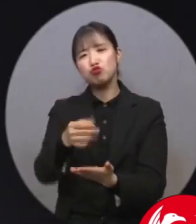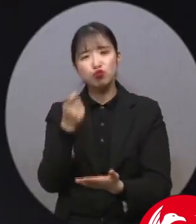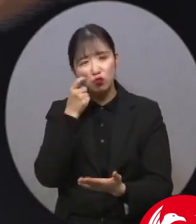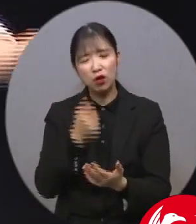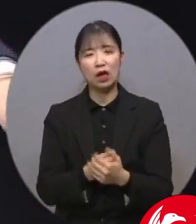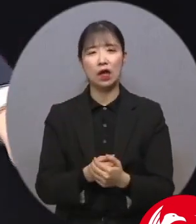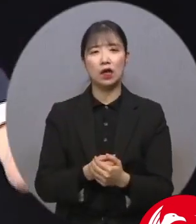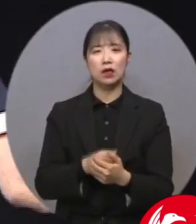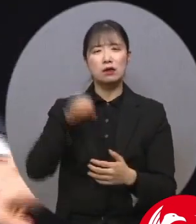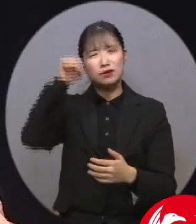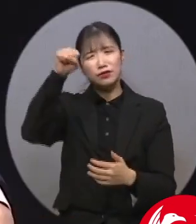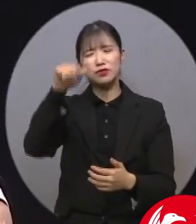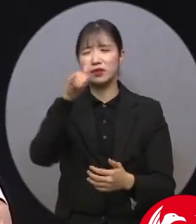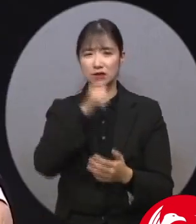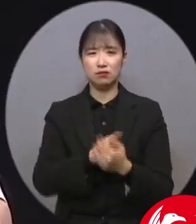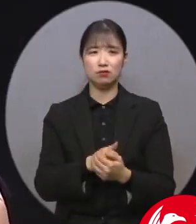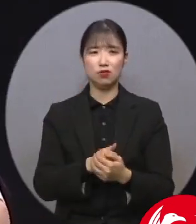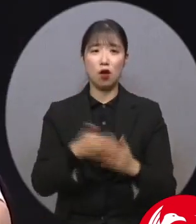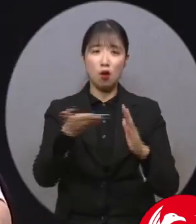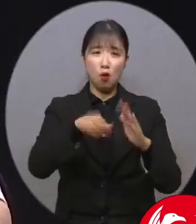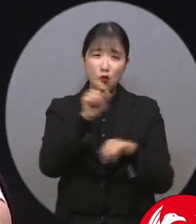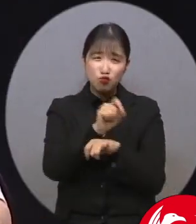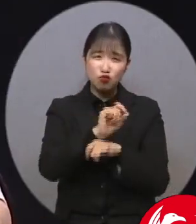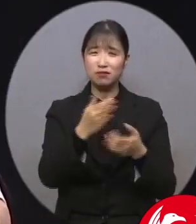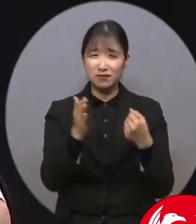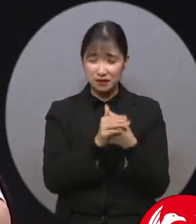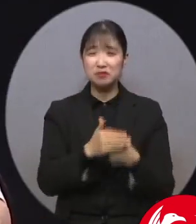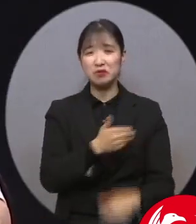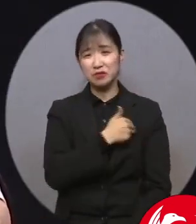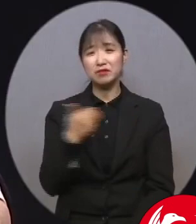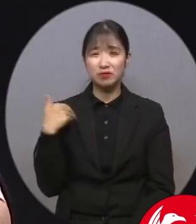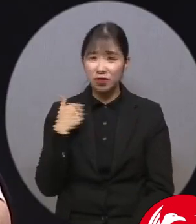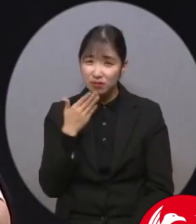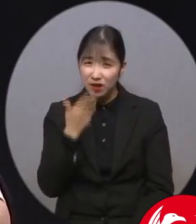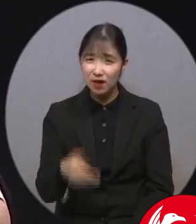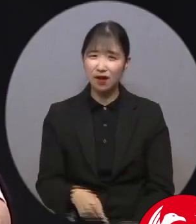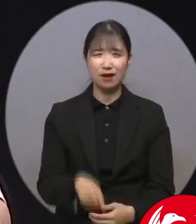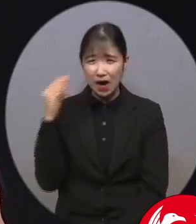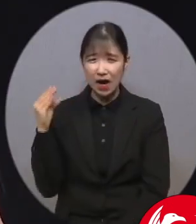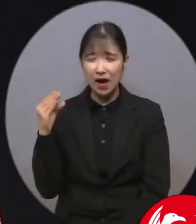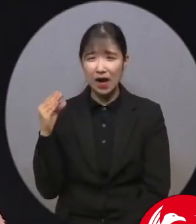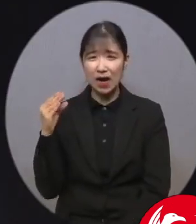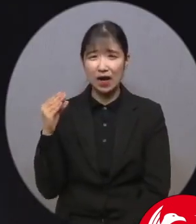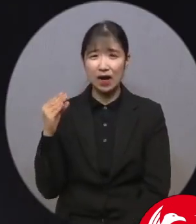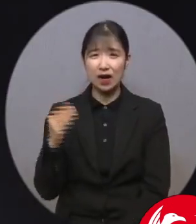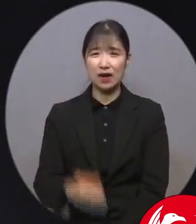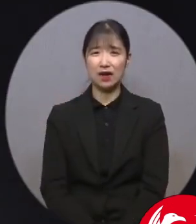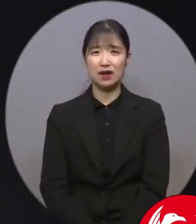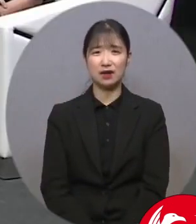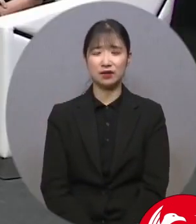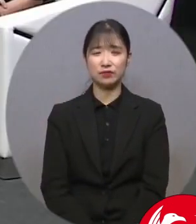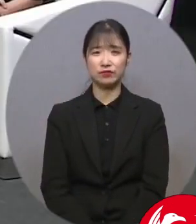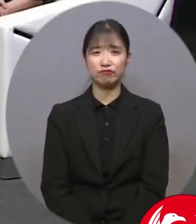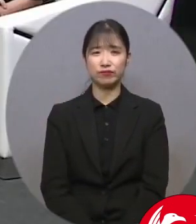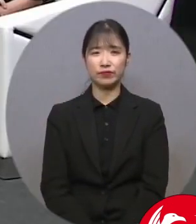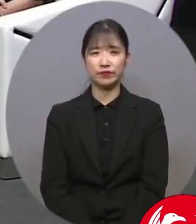관계 공무원들은 월급 나오니까 팔자가 편섭니까? 이게 나라 꼴입니까?